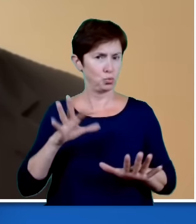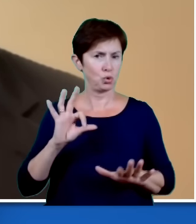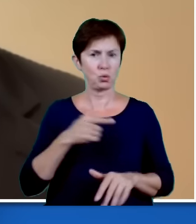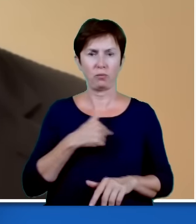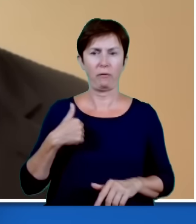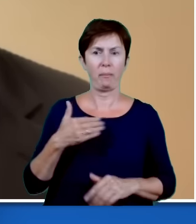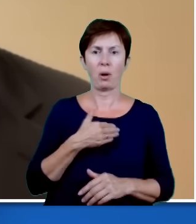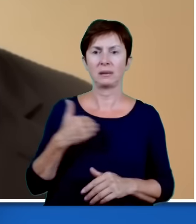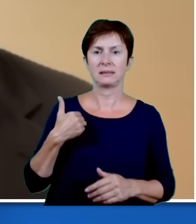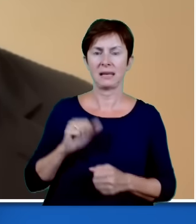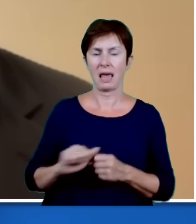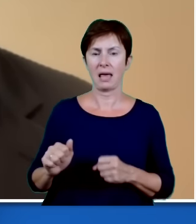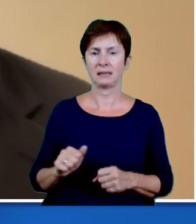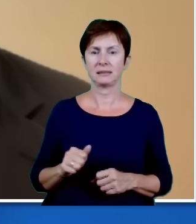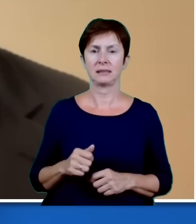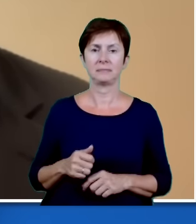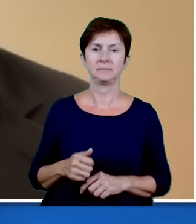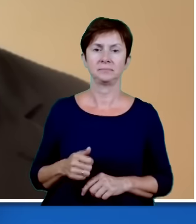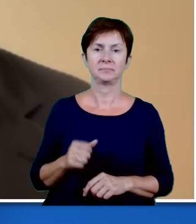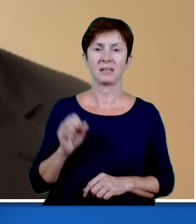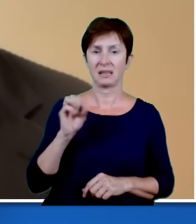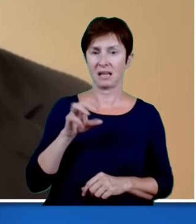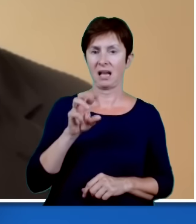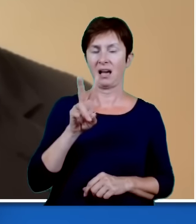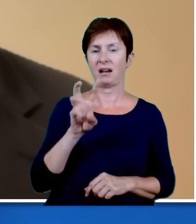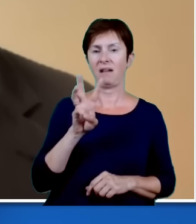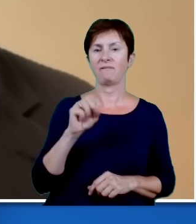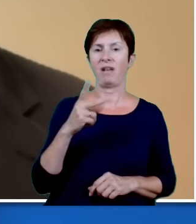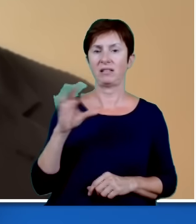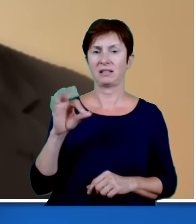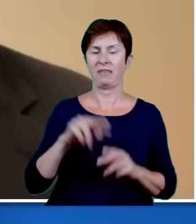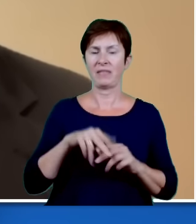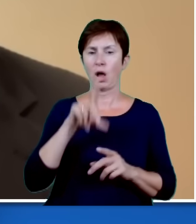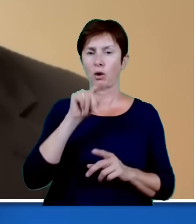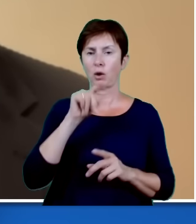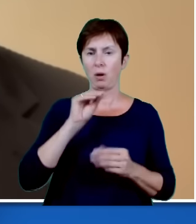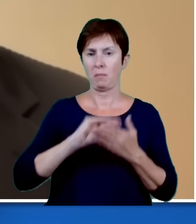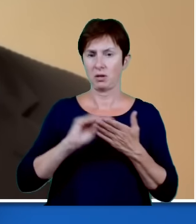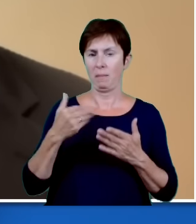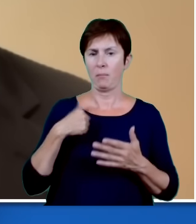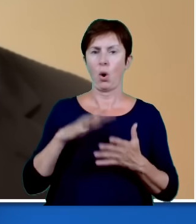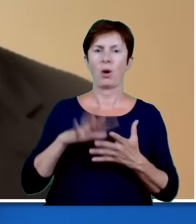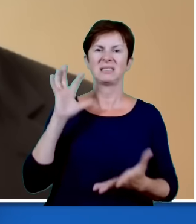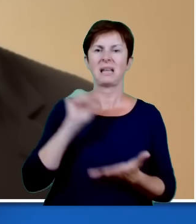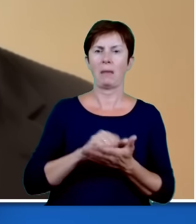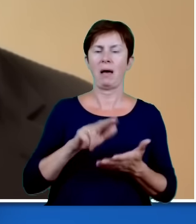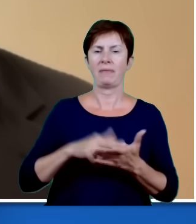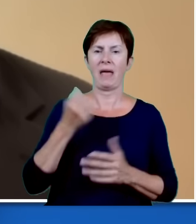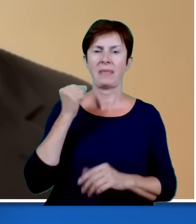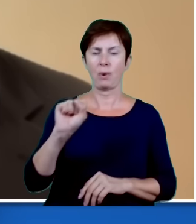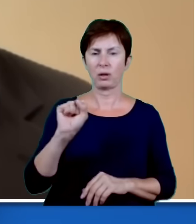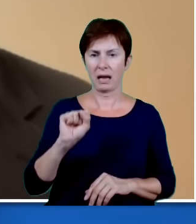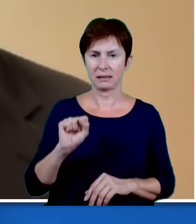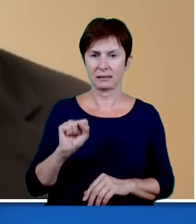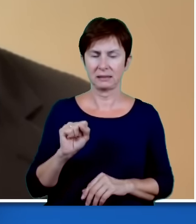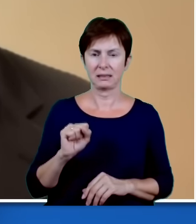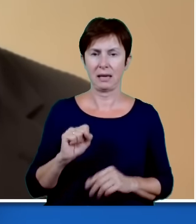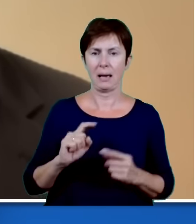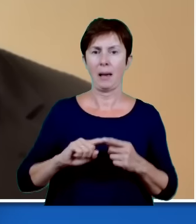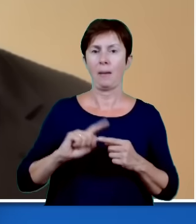tak w pisał Nawet na Twitterze o zamachu na demokrację w Polsce po działaniach